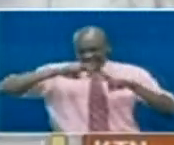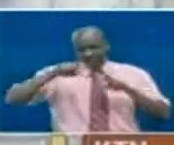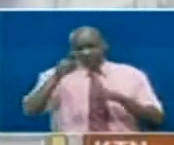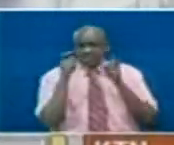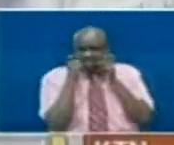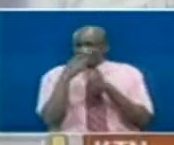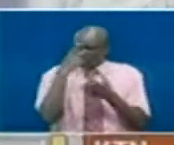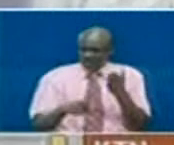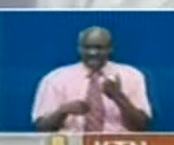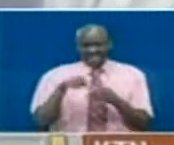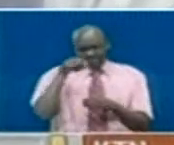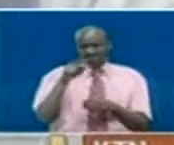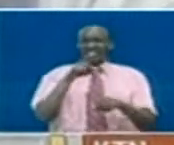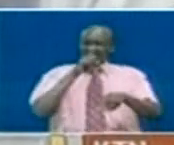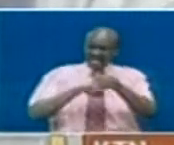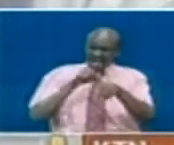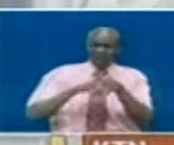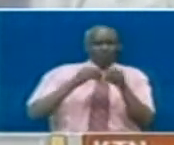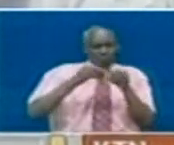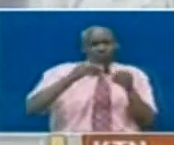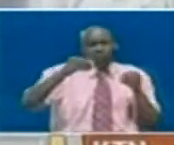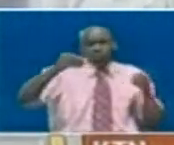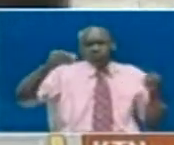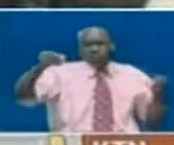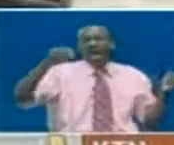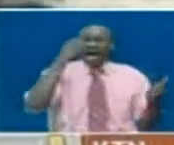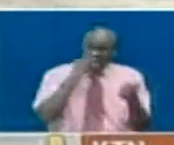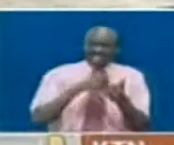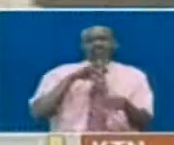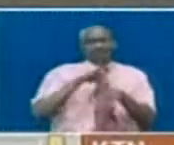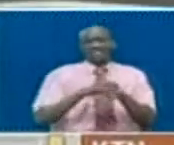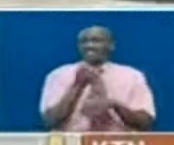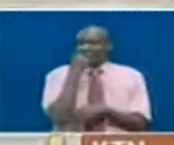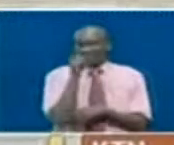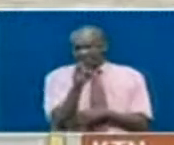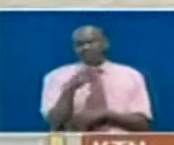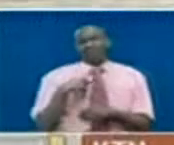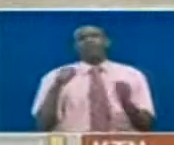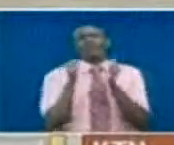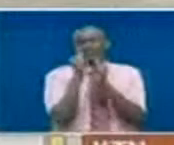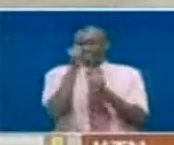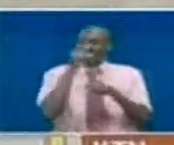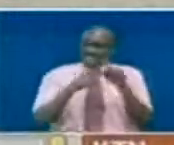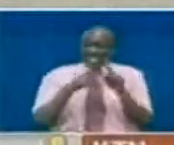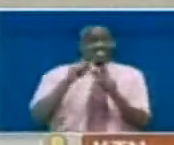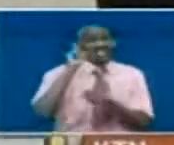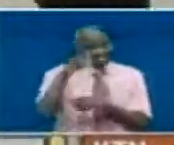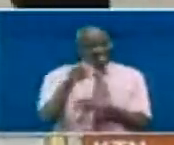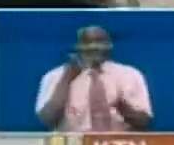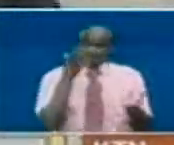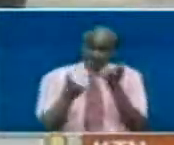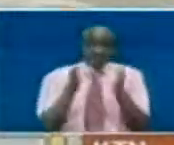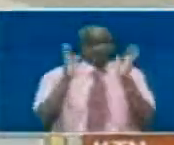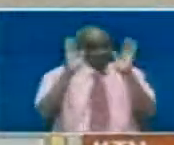ni kuwa jinsi muda unavyozidi kusonga, ugumu wa kupata tiba unazidi na miaka 15 ijayo itakuwa